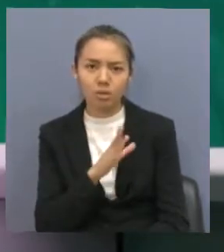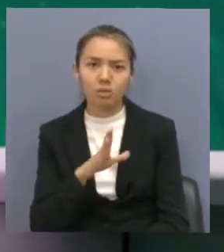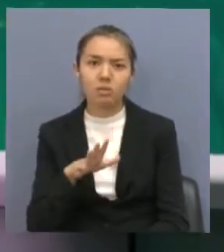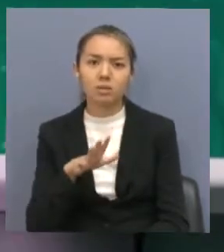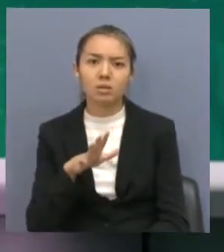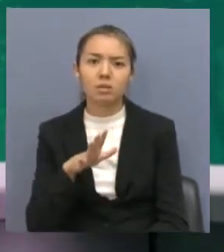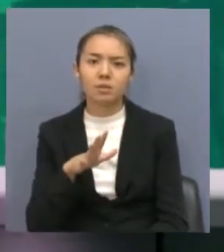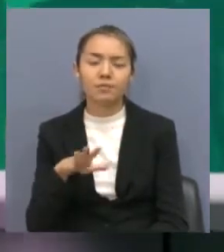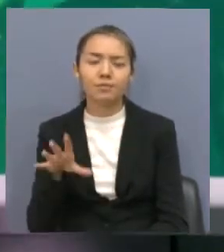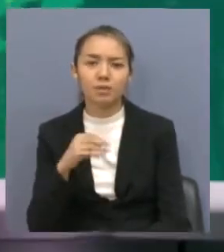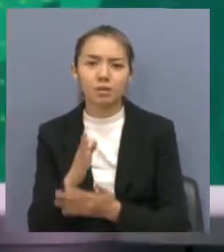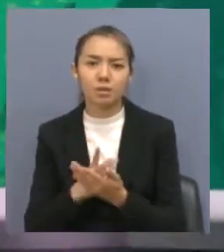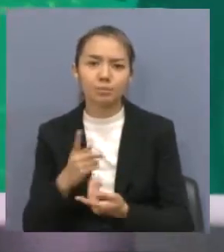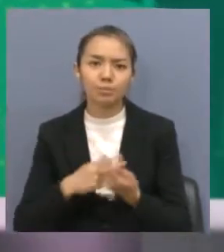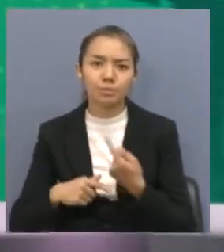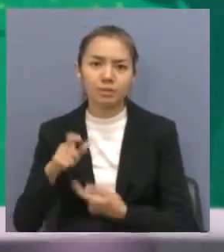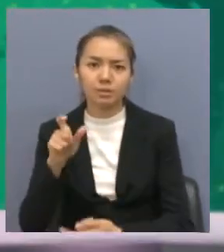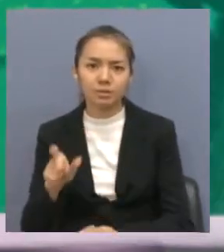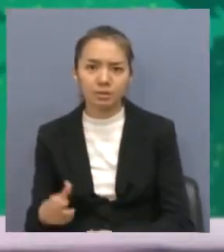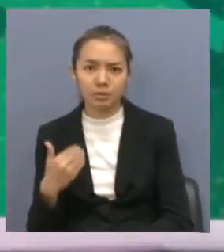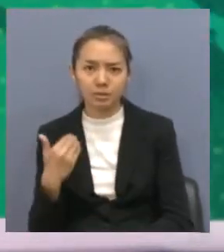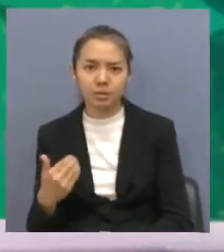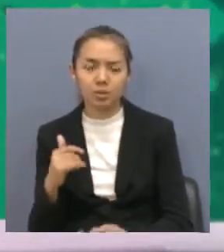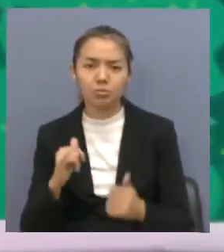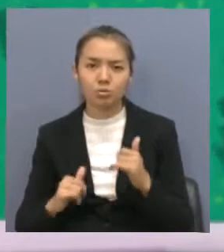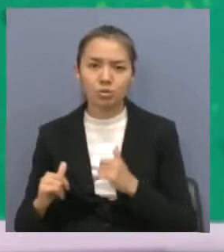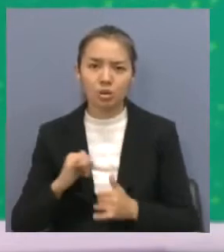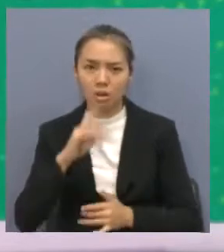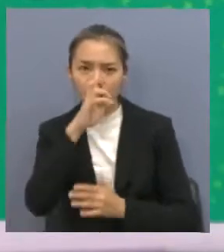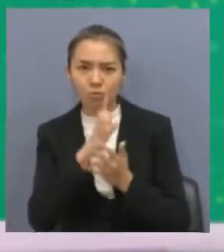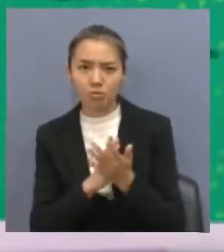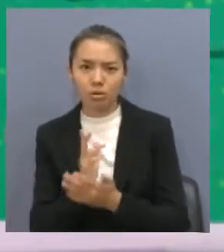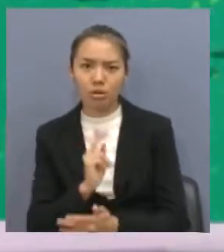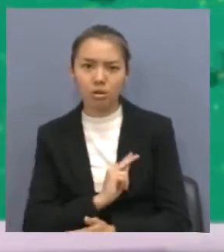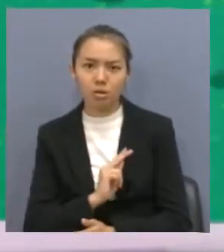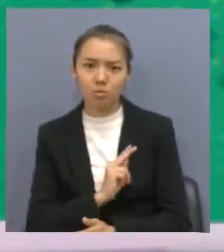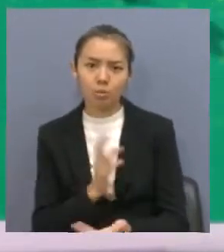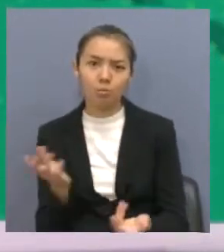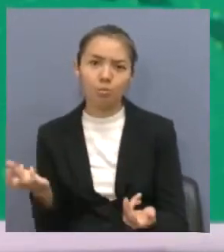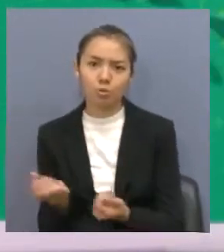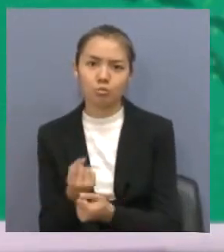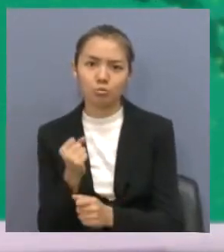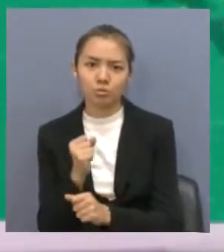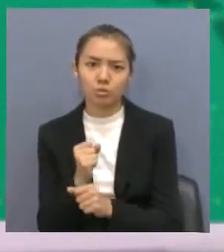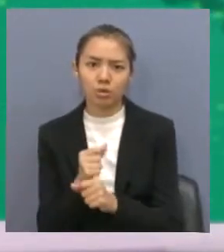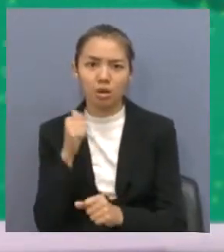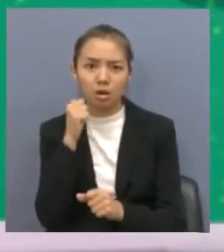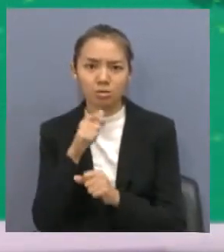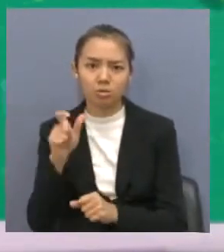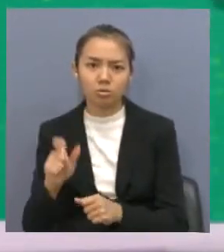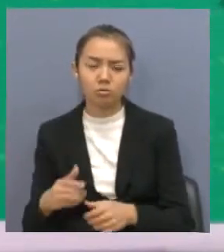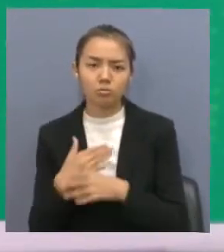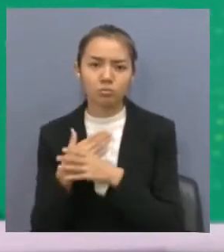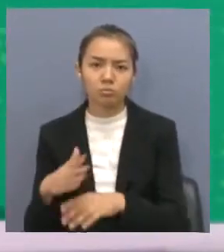ауыл шаруашылығы саласының кәсіпорындары, кәсіпкерлер, ұстаздар мен мемлекеттік қызметшілер қолдау көрсетті. Өңірдің әр тұрғыны